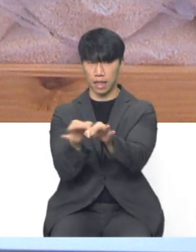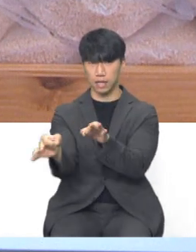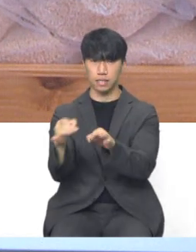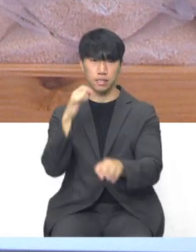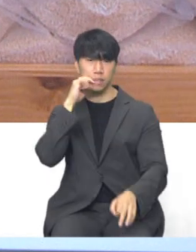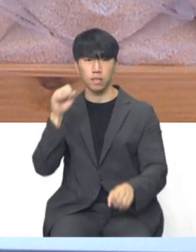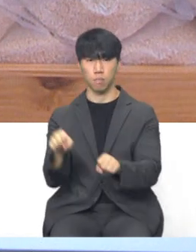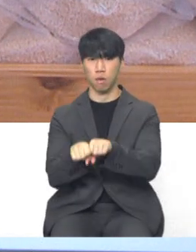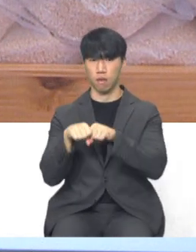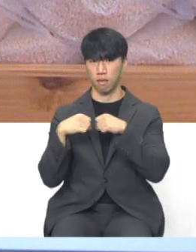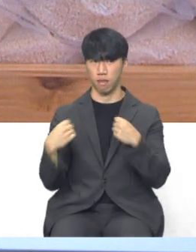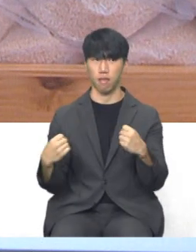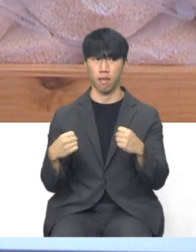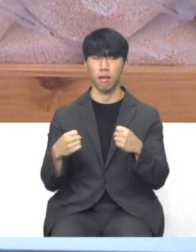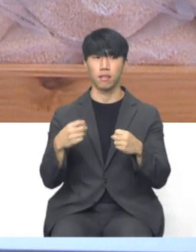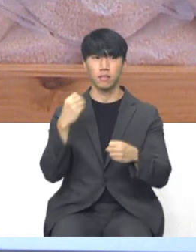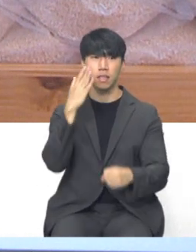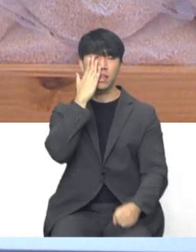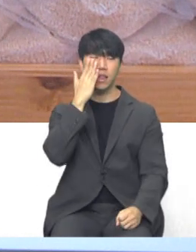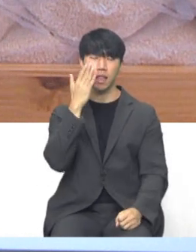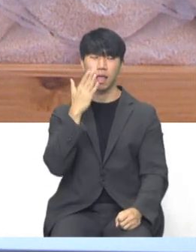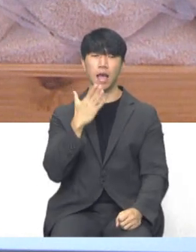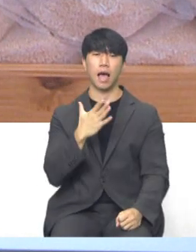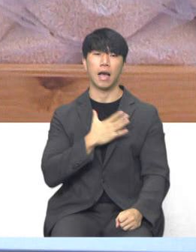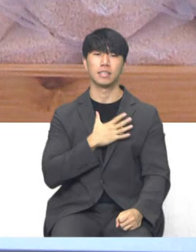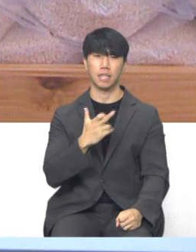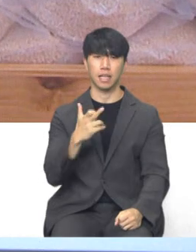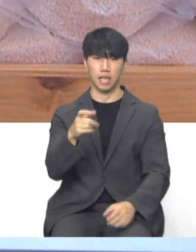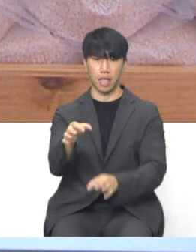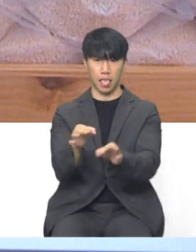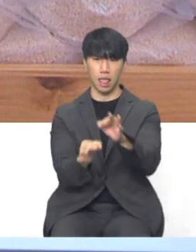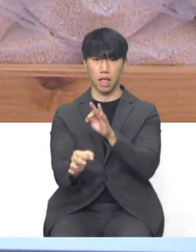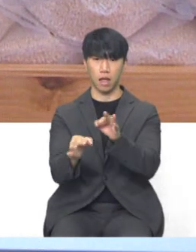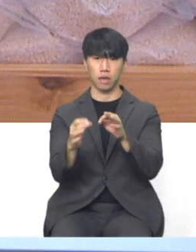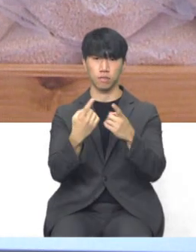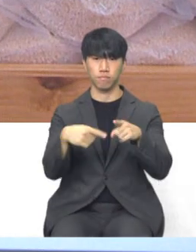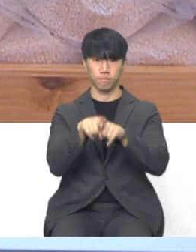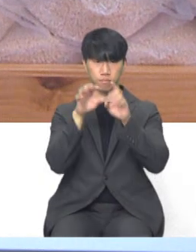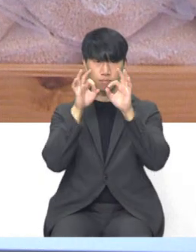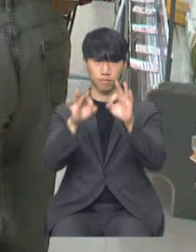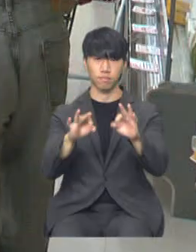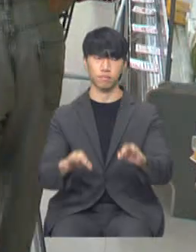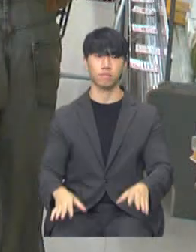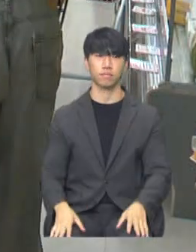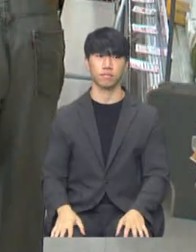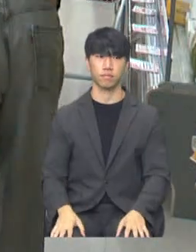단장을 마친 안산시 로컬푸드 직매장에 이재문 기자가 다녀왔습니다.